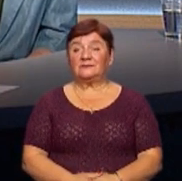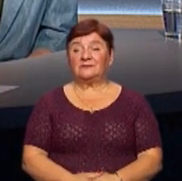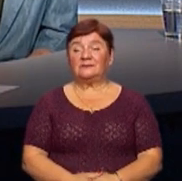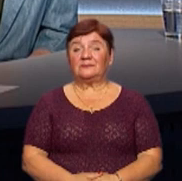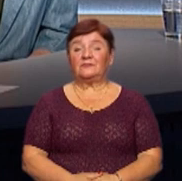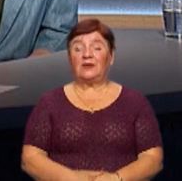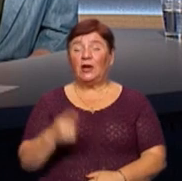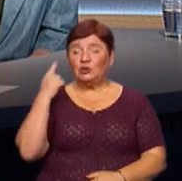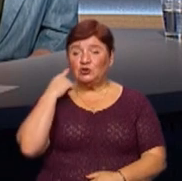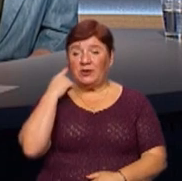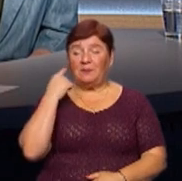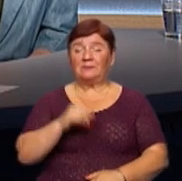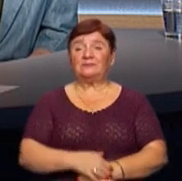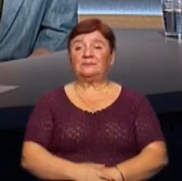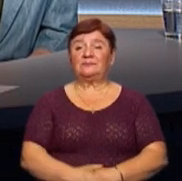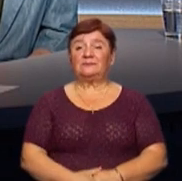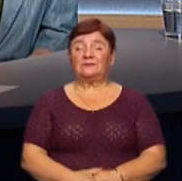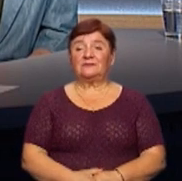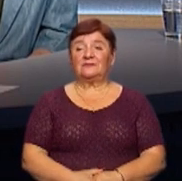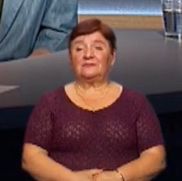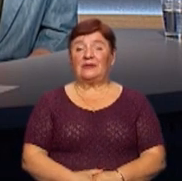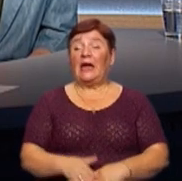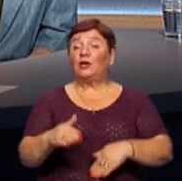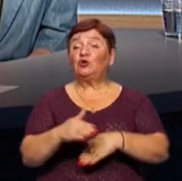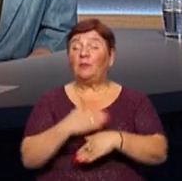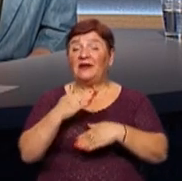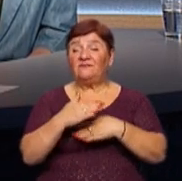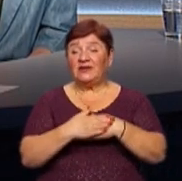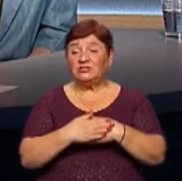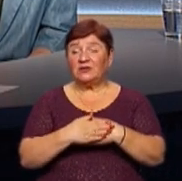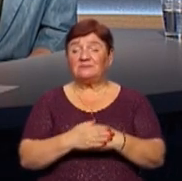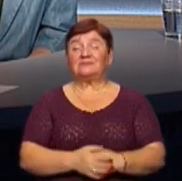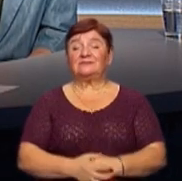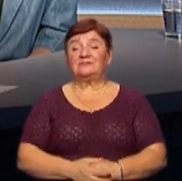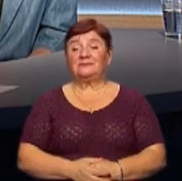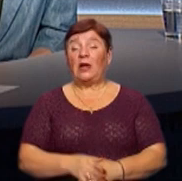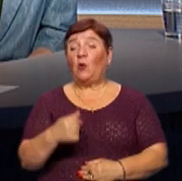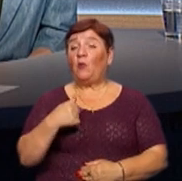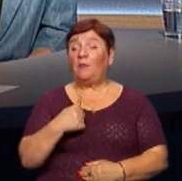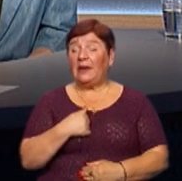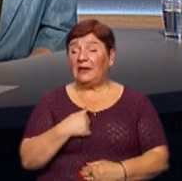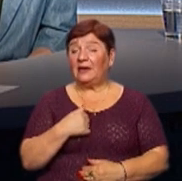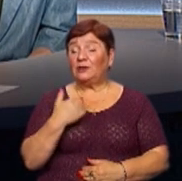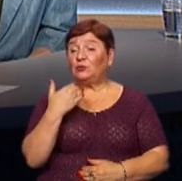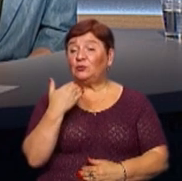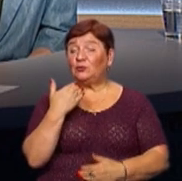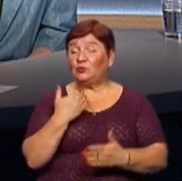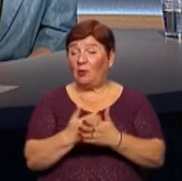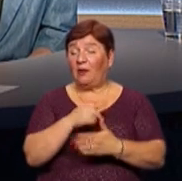Чуємо вас. Кажіть, будь ласка. Алло. Доброго вечора. У мене до пані